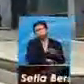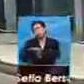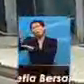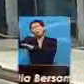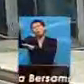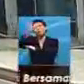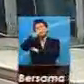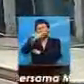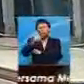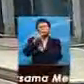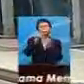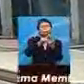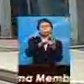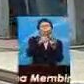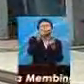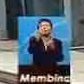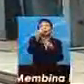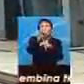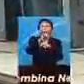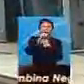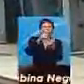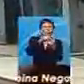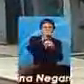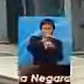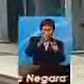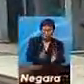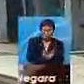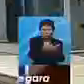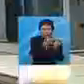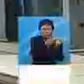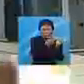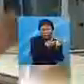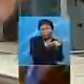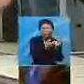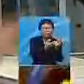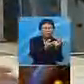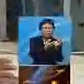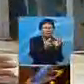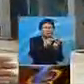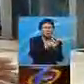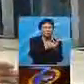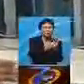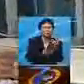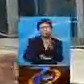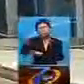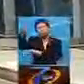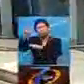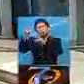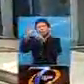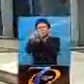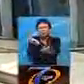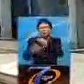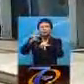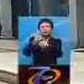Juragan dan dua anak kapal yang dipercaya ketika ini dilarikan di Negara Jiran sekian